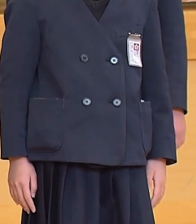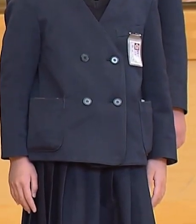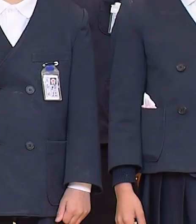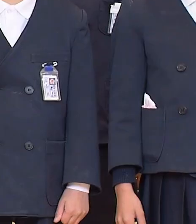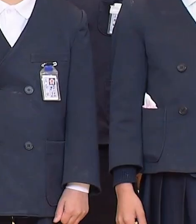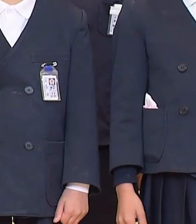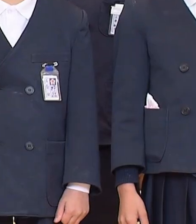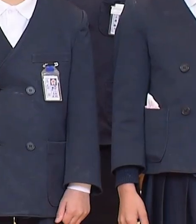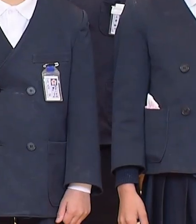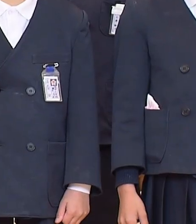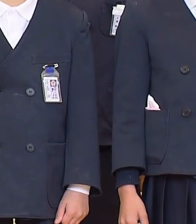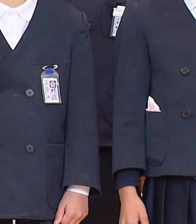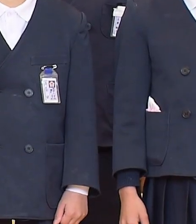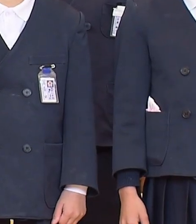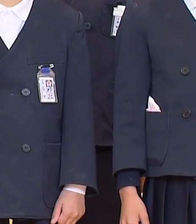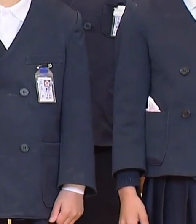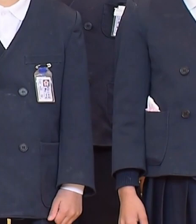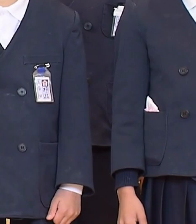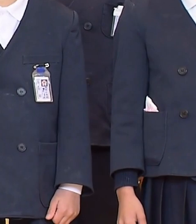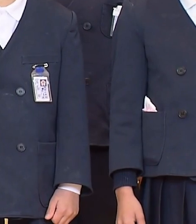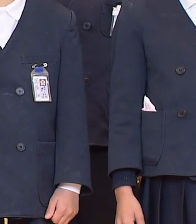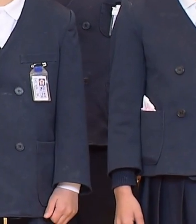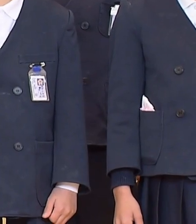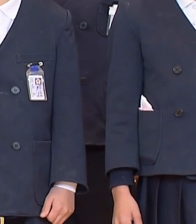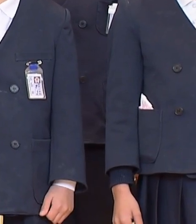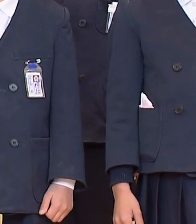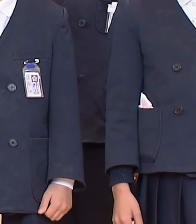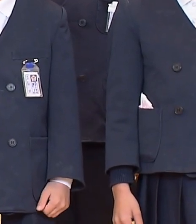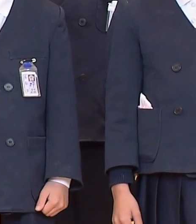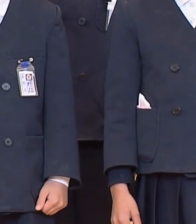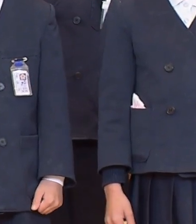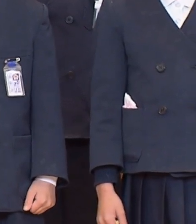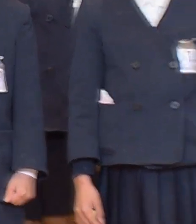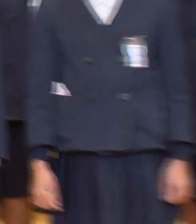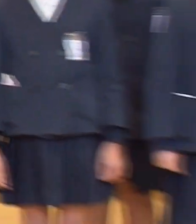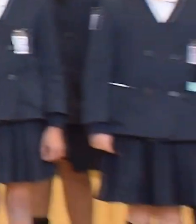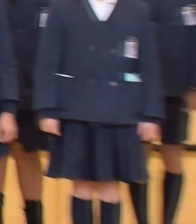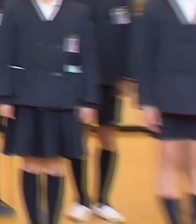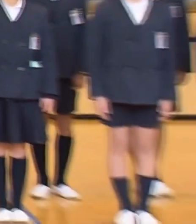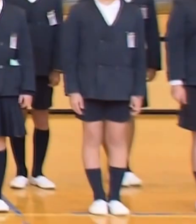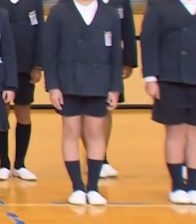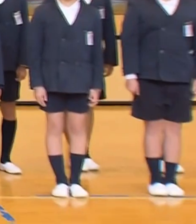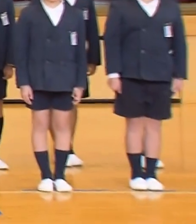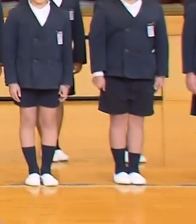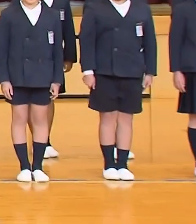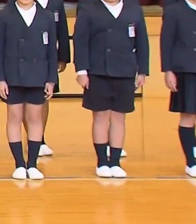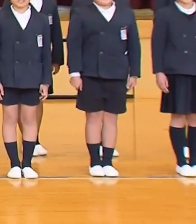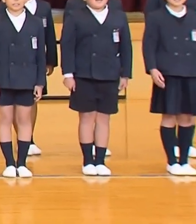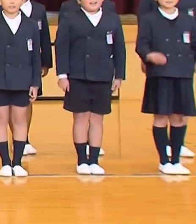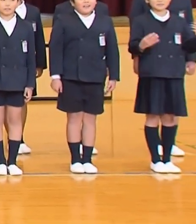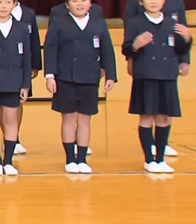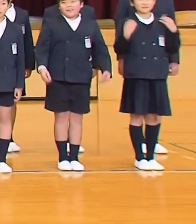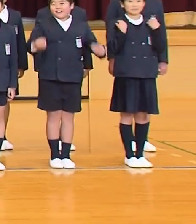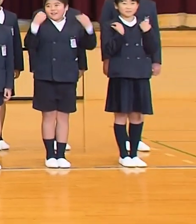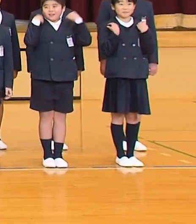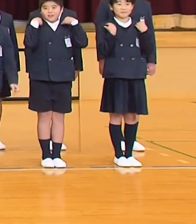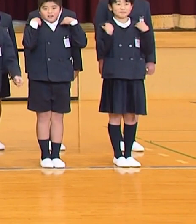ます。 皆さんぜひ風早に お越しください。